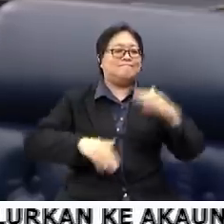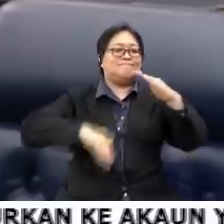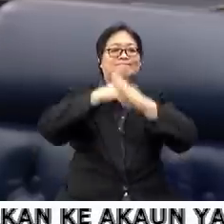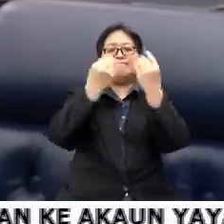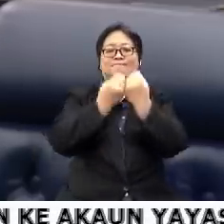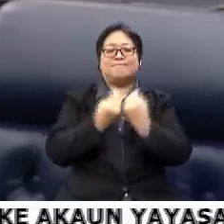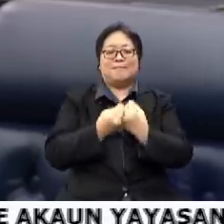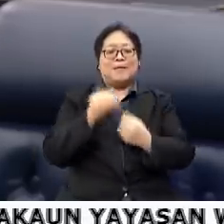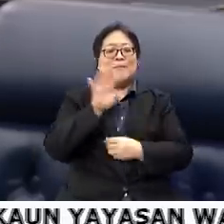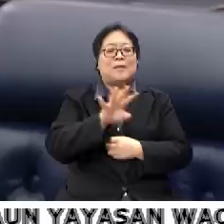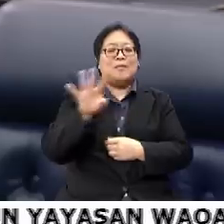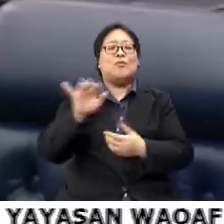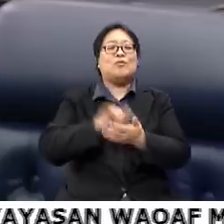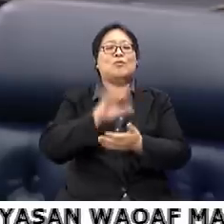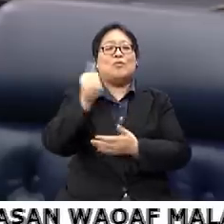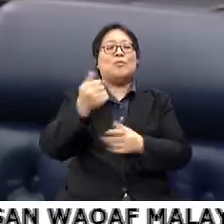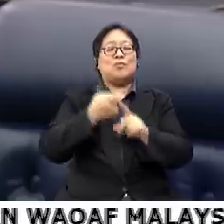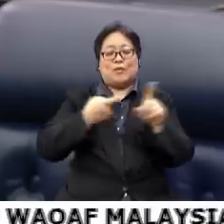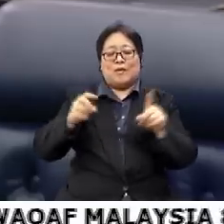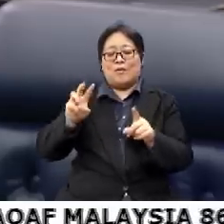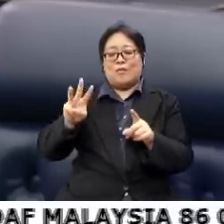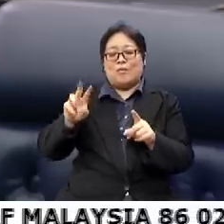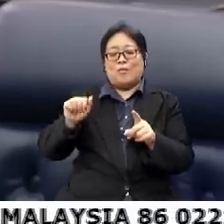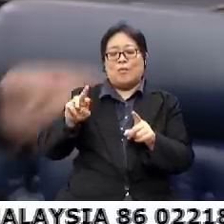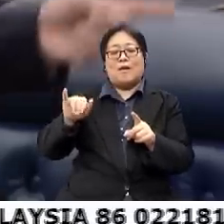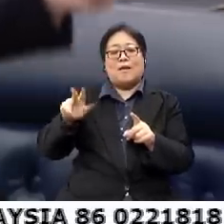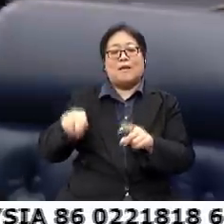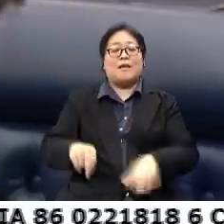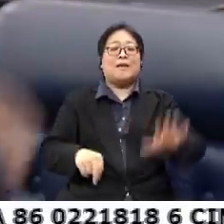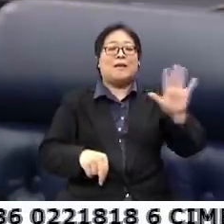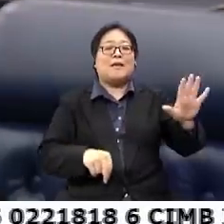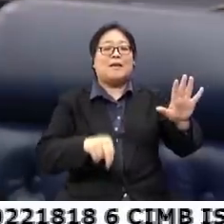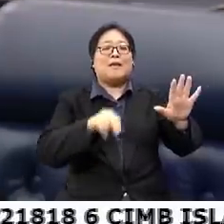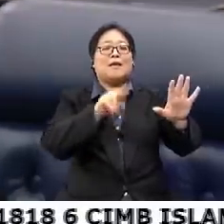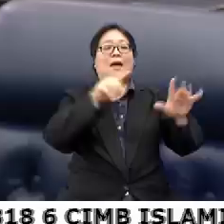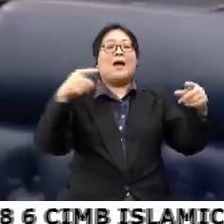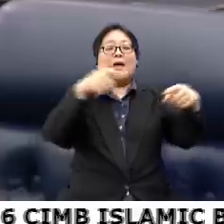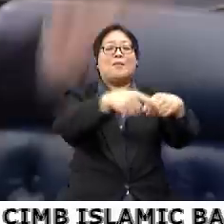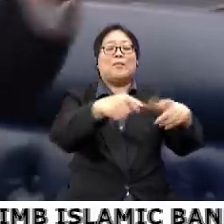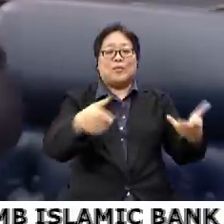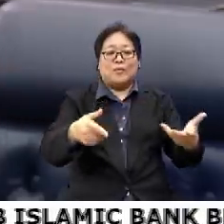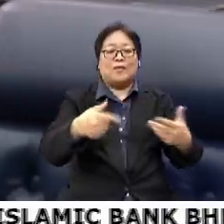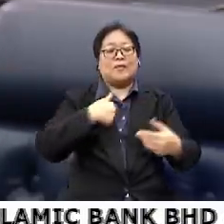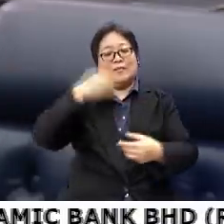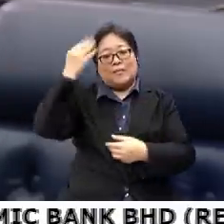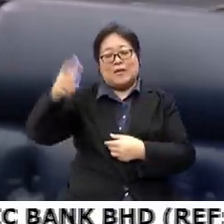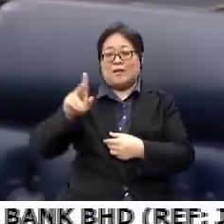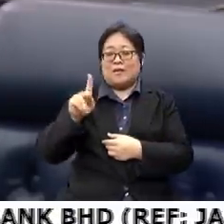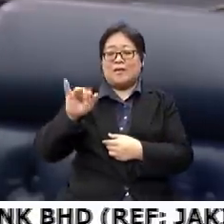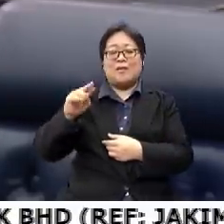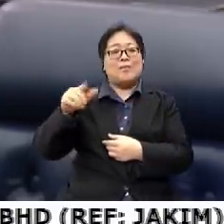ada. Yang 44, 10 itu dari warisan. Yang 5 itu daripada UMNO. Saya nyatakan dengan rakan Kira